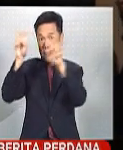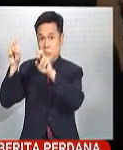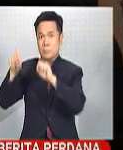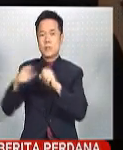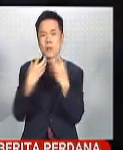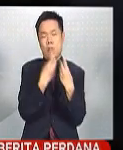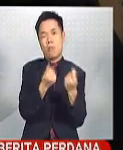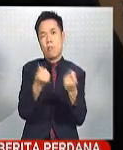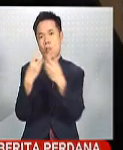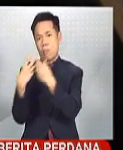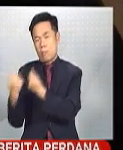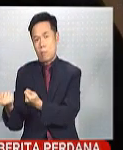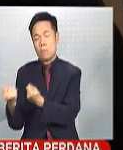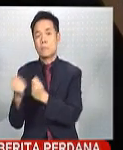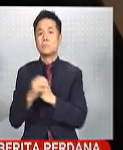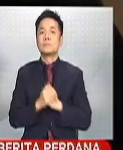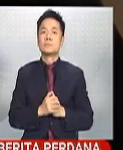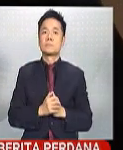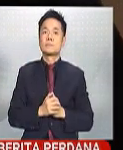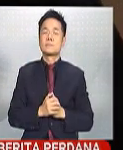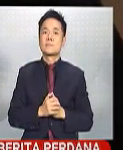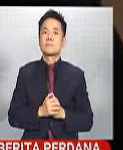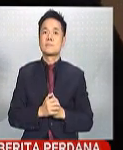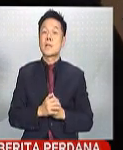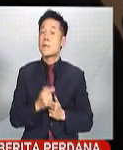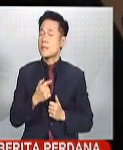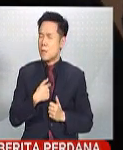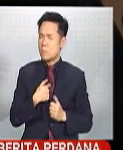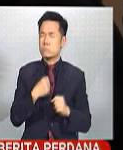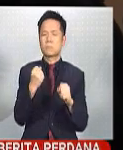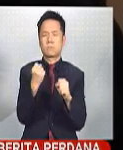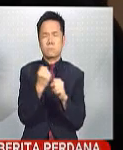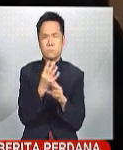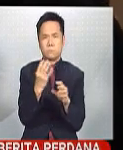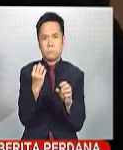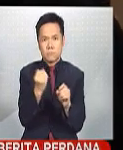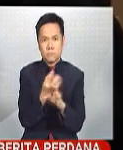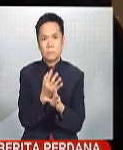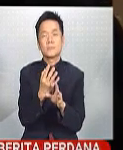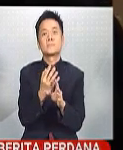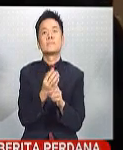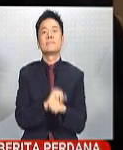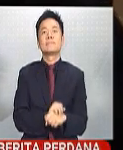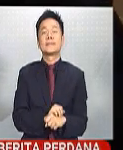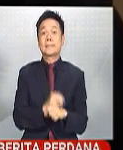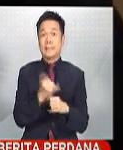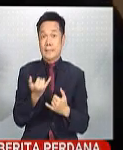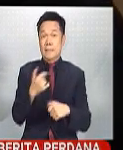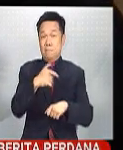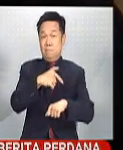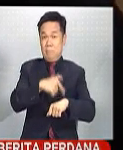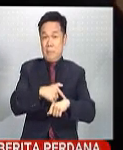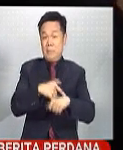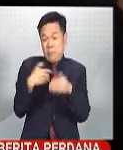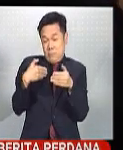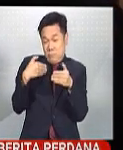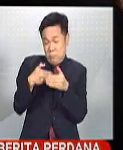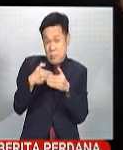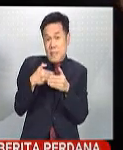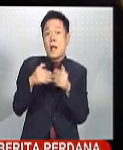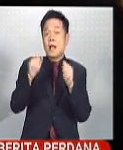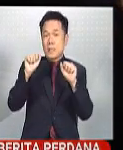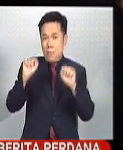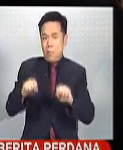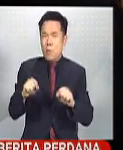selesaikan. Jadi saya akan bekerja kuat dan dalam tempoh terdekat untuk